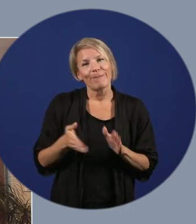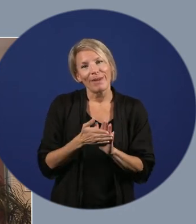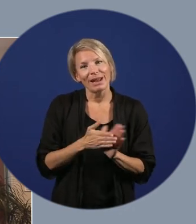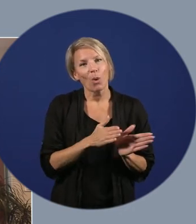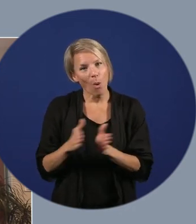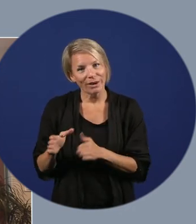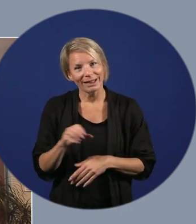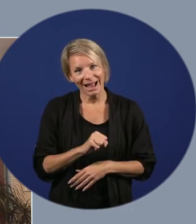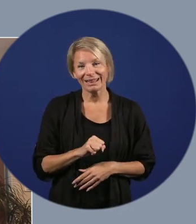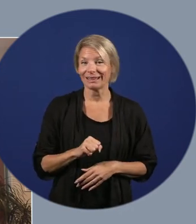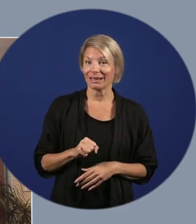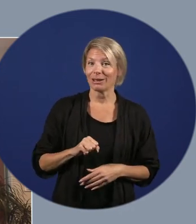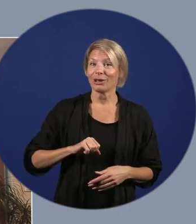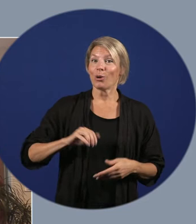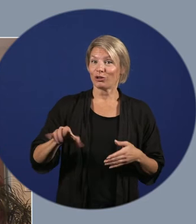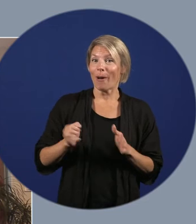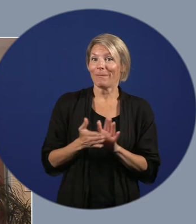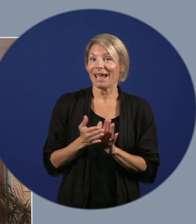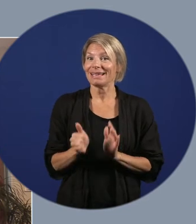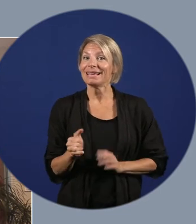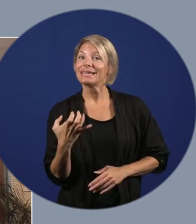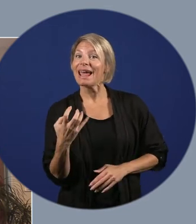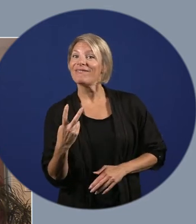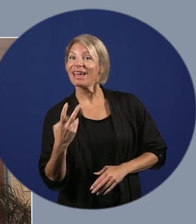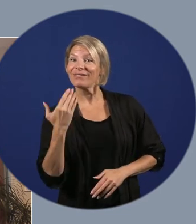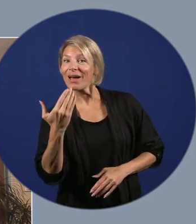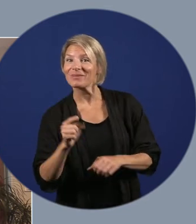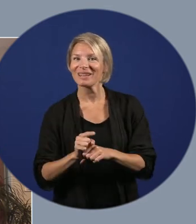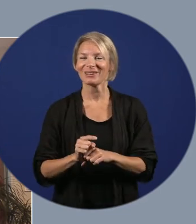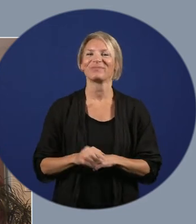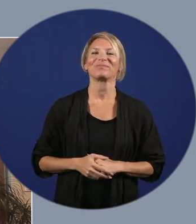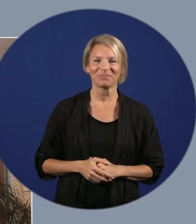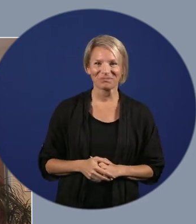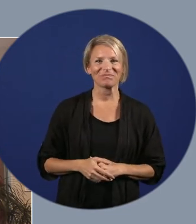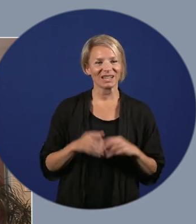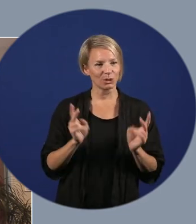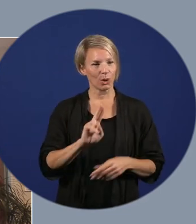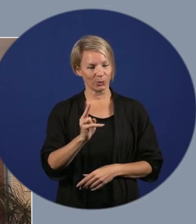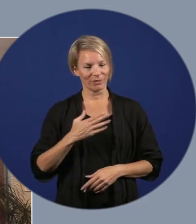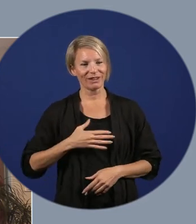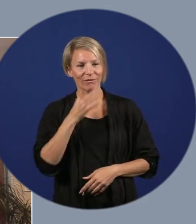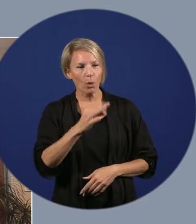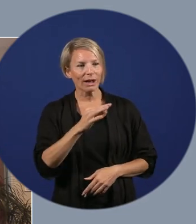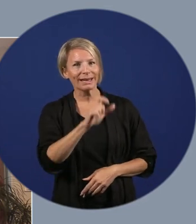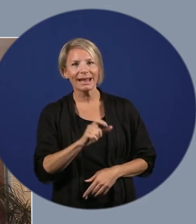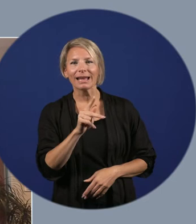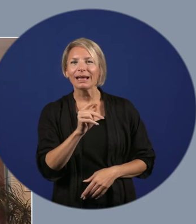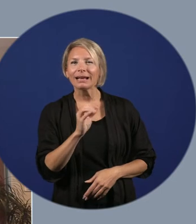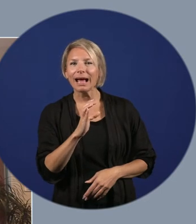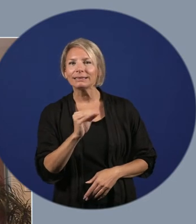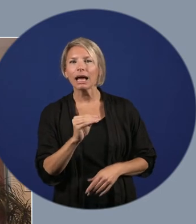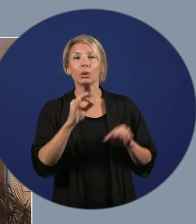hörni. Så, och jag vill ställa en fråga till dig också, Kajsa. Hur ser